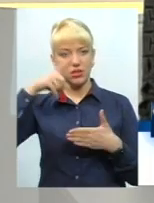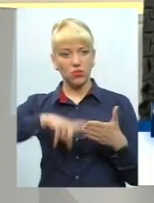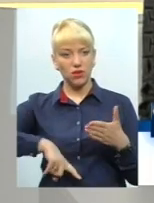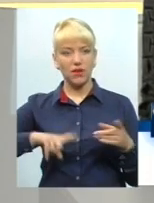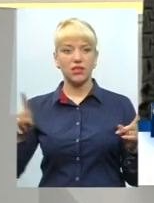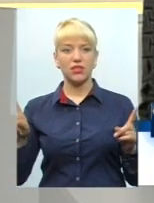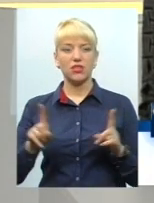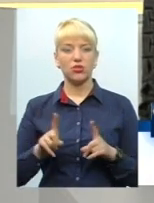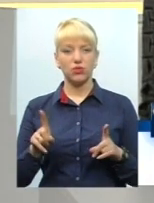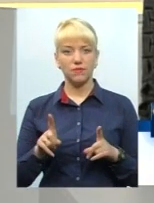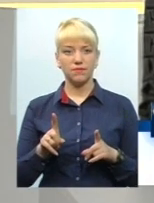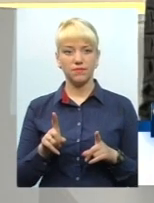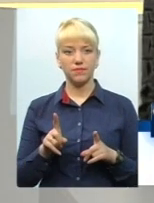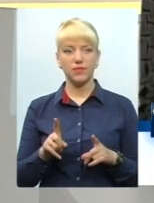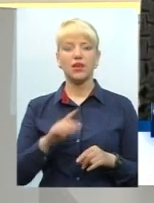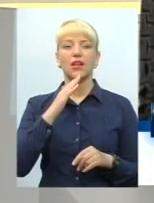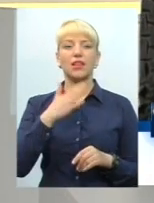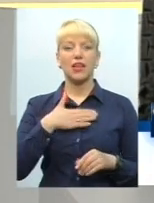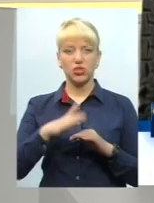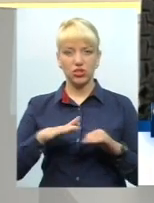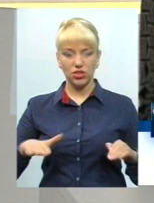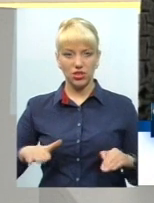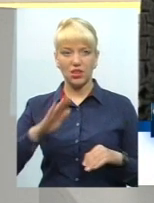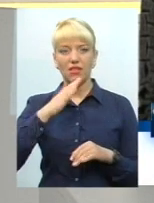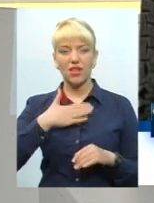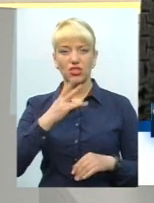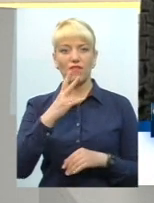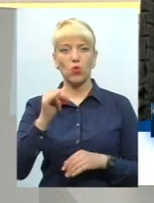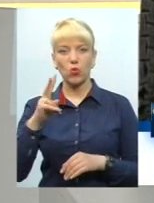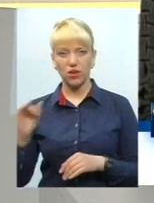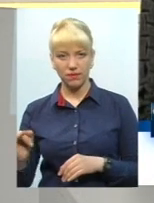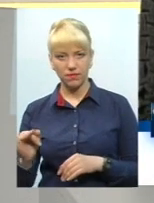що наші діти, наші внуки